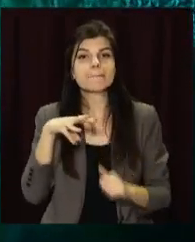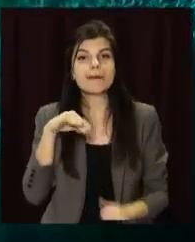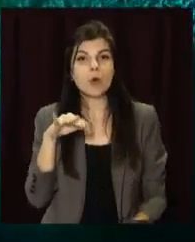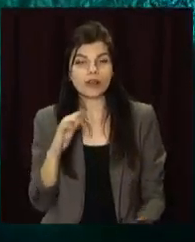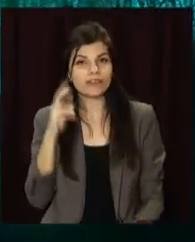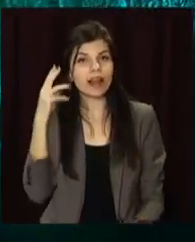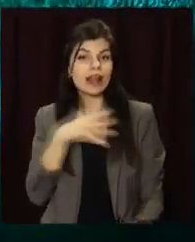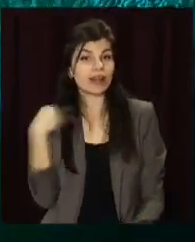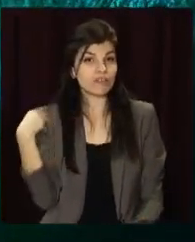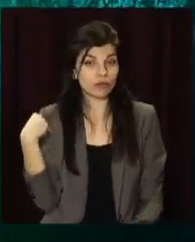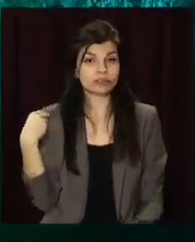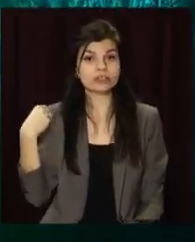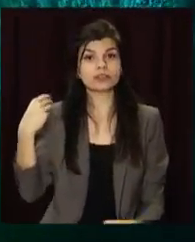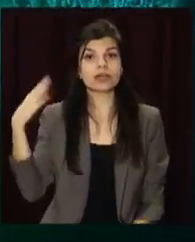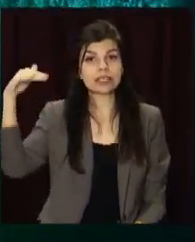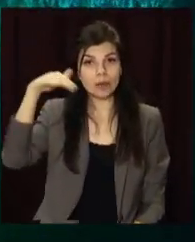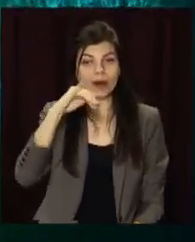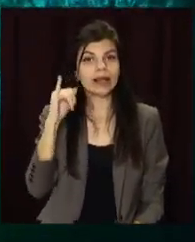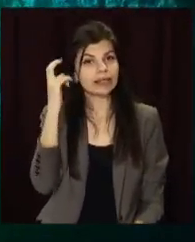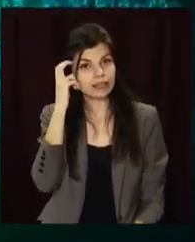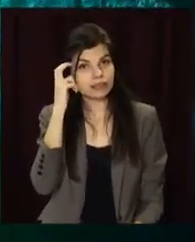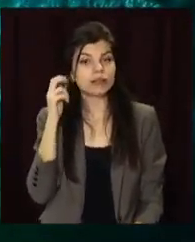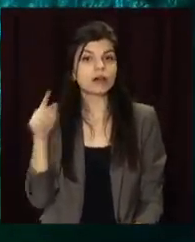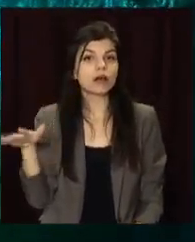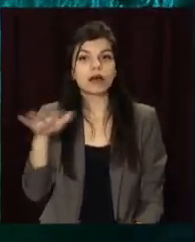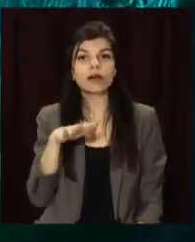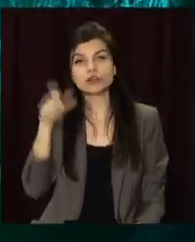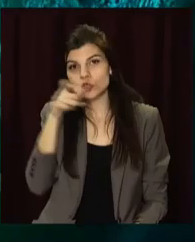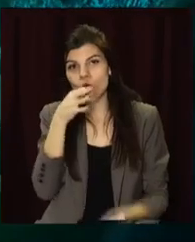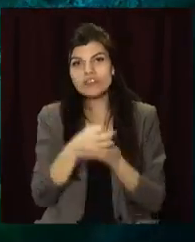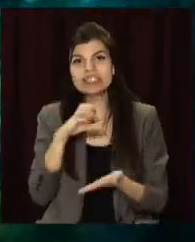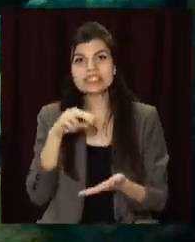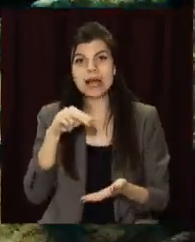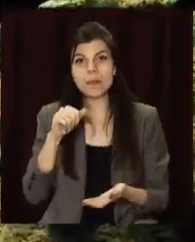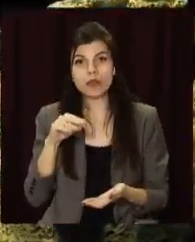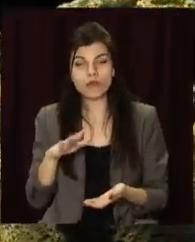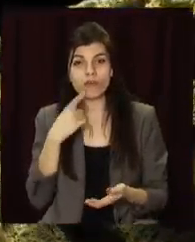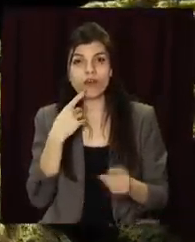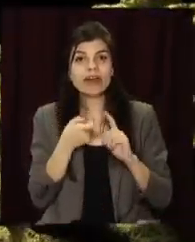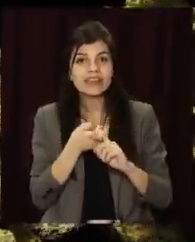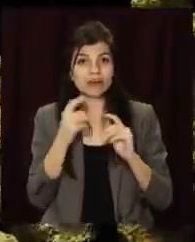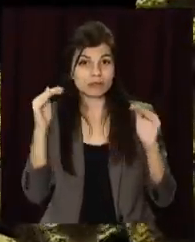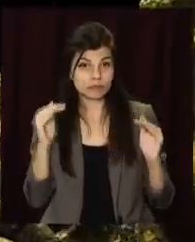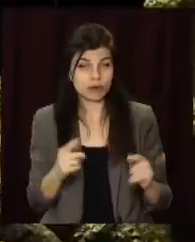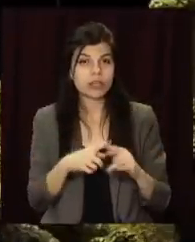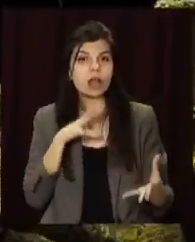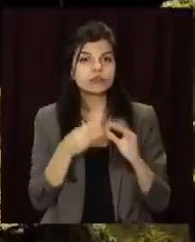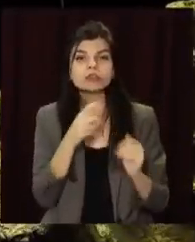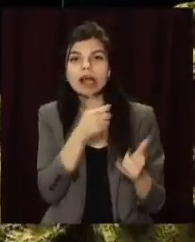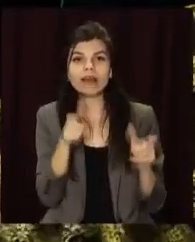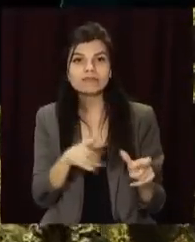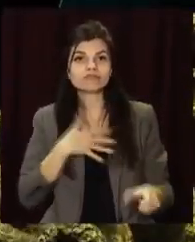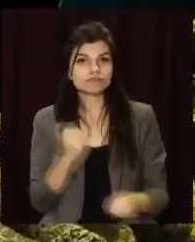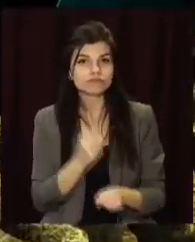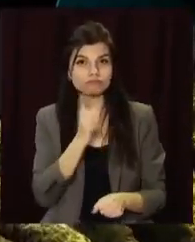хворих в Івано-Франківській, Миколаївській, Львівській, Закарпатських областях та столиці. Очільник відомства Максим Степанов зазначив, зменшення кількості